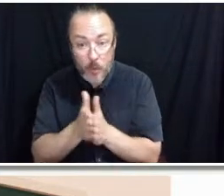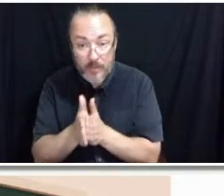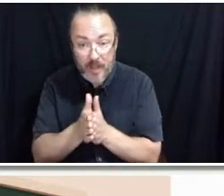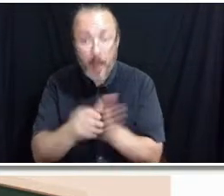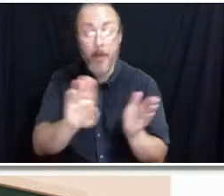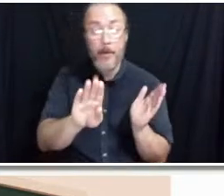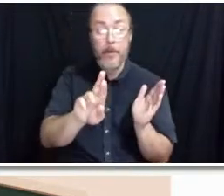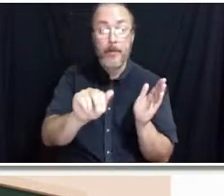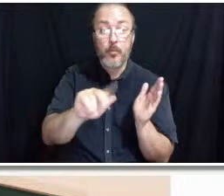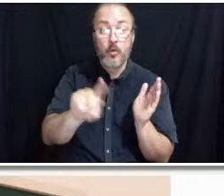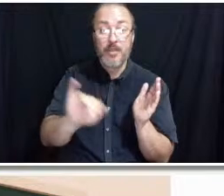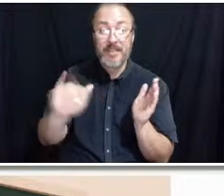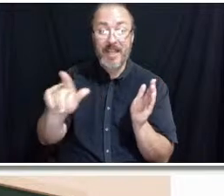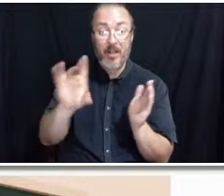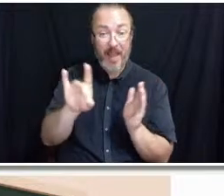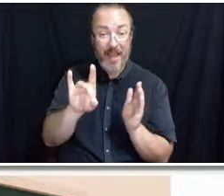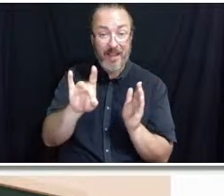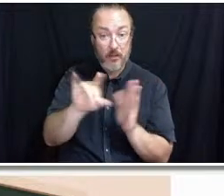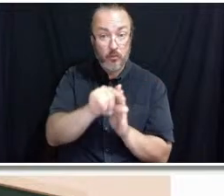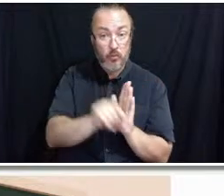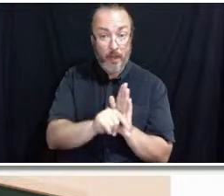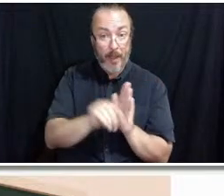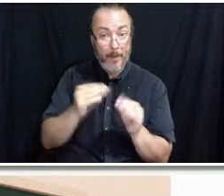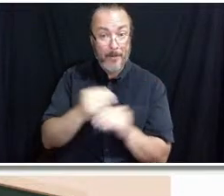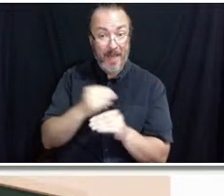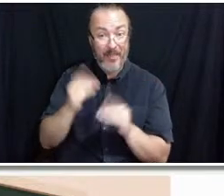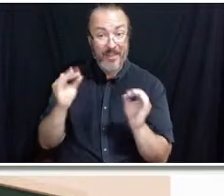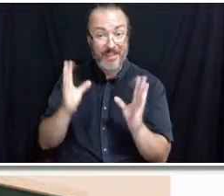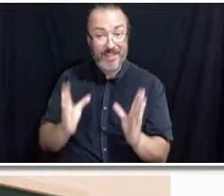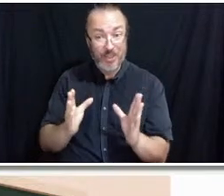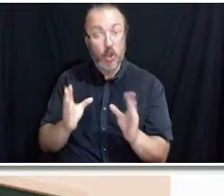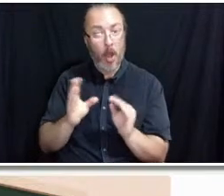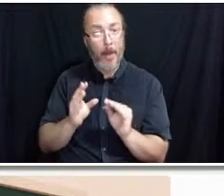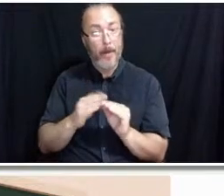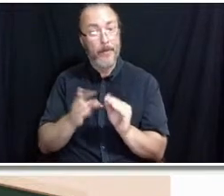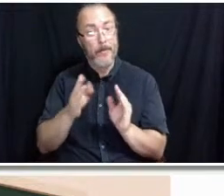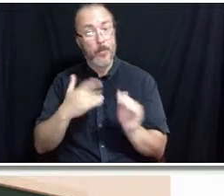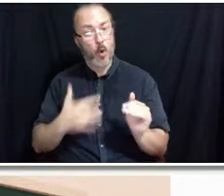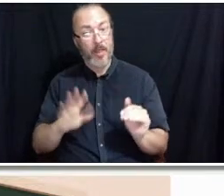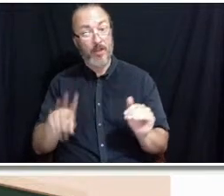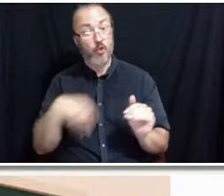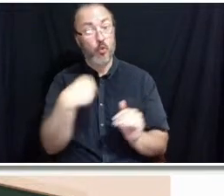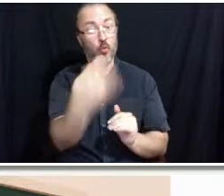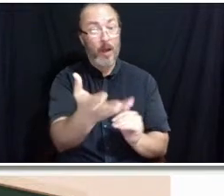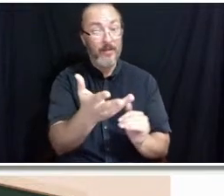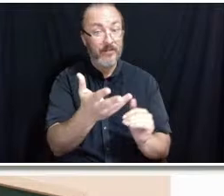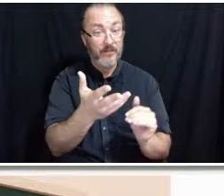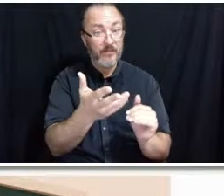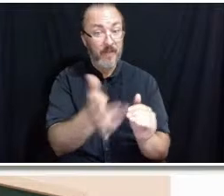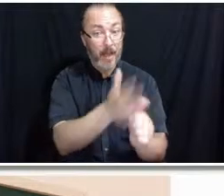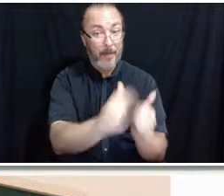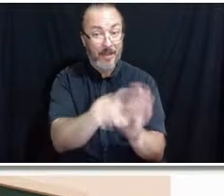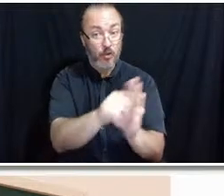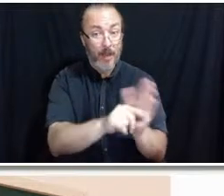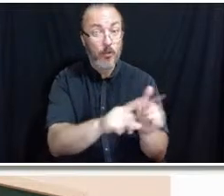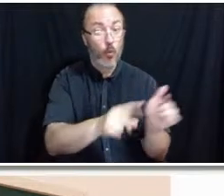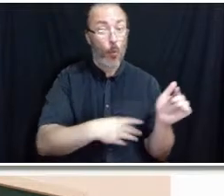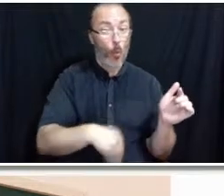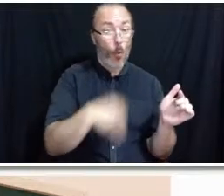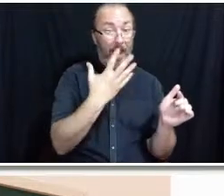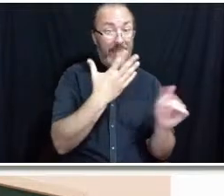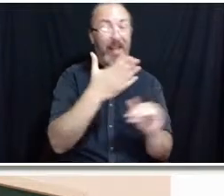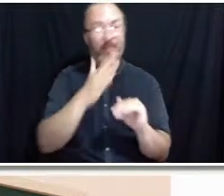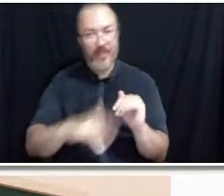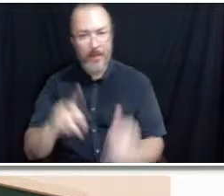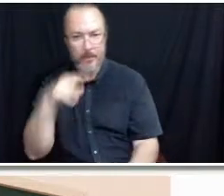au Brésil, les enseignants de maths de 8e année donnaient de meilleures notes aux élèves blancs